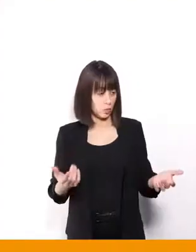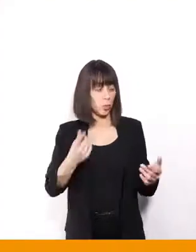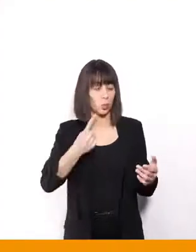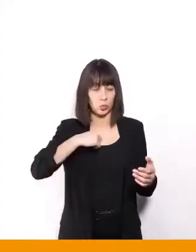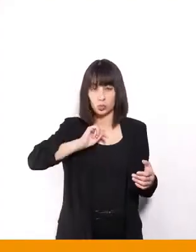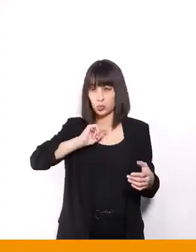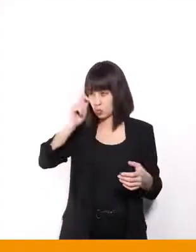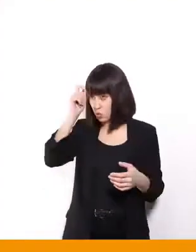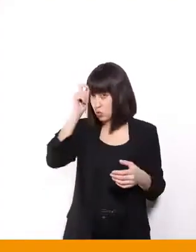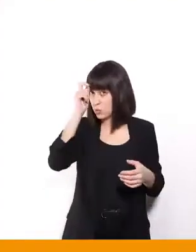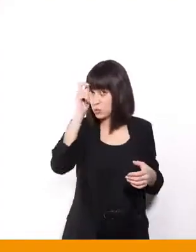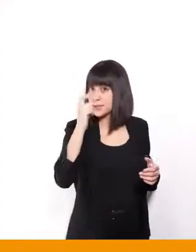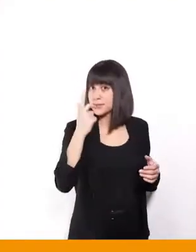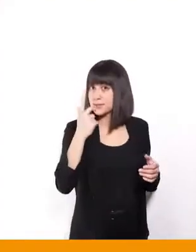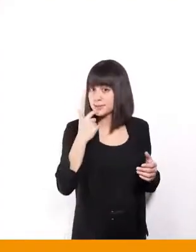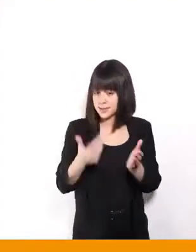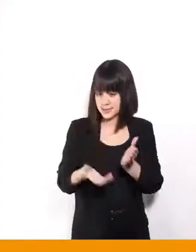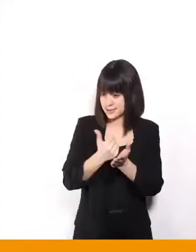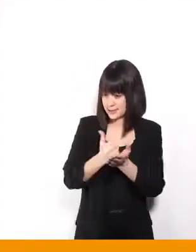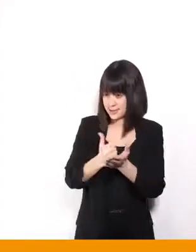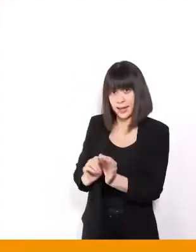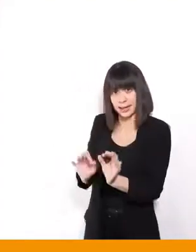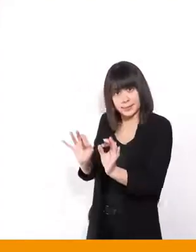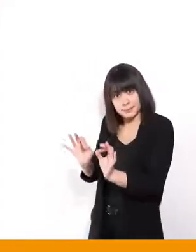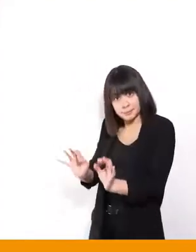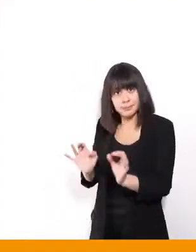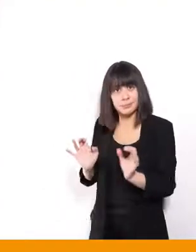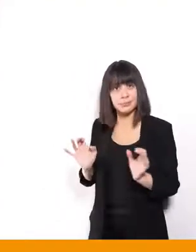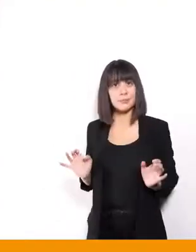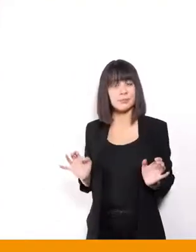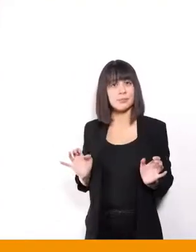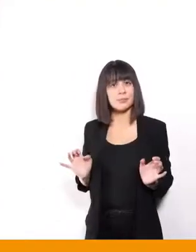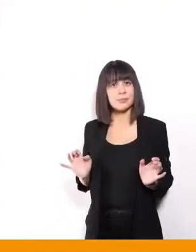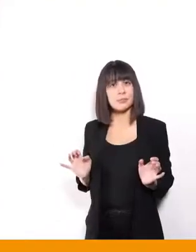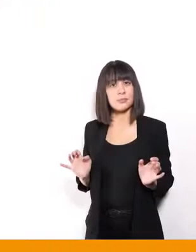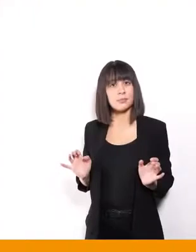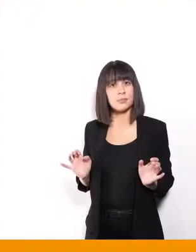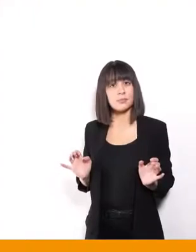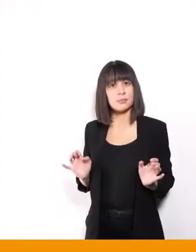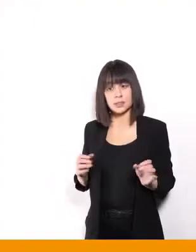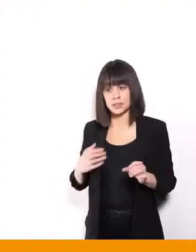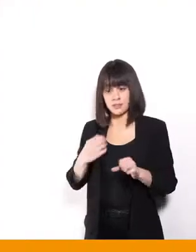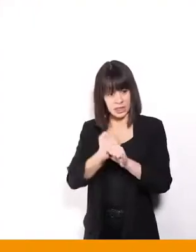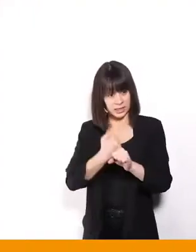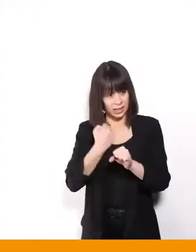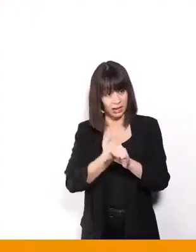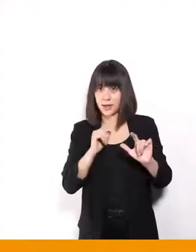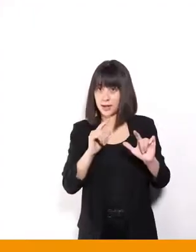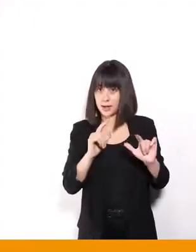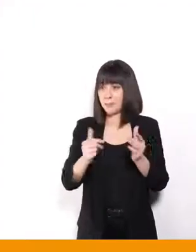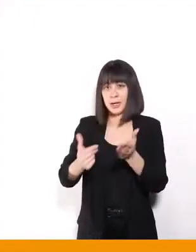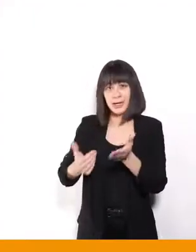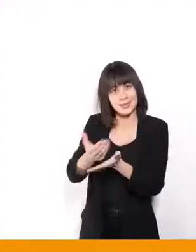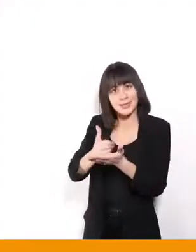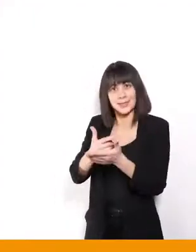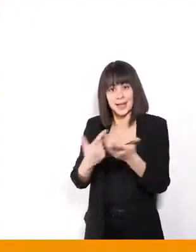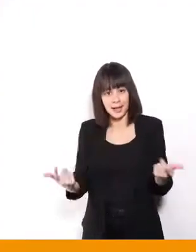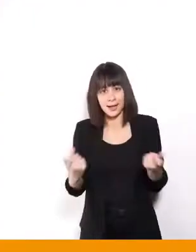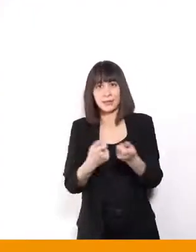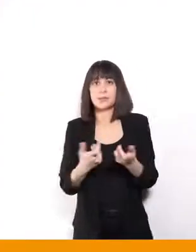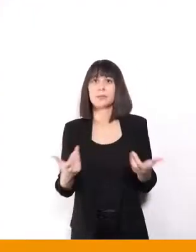de juste rémunération quand il y a travail. Donc, et puis